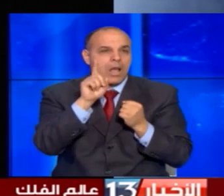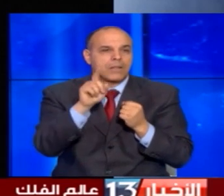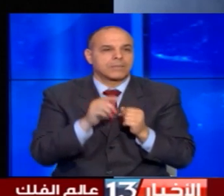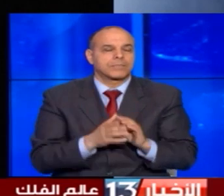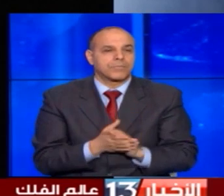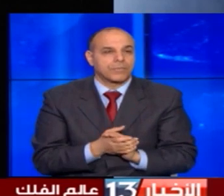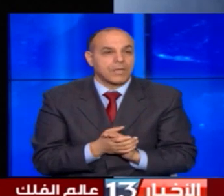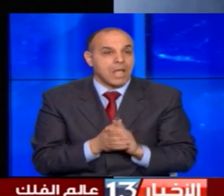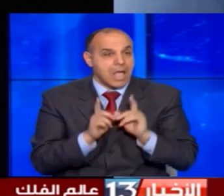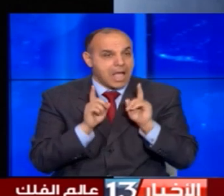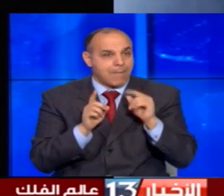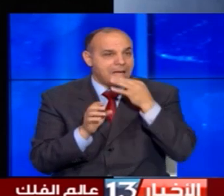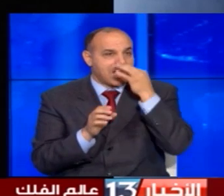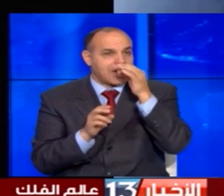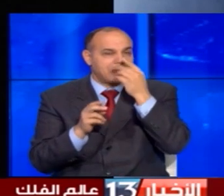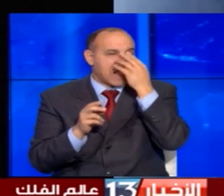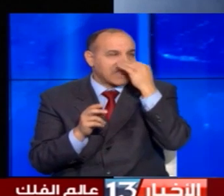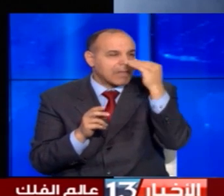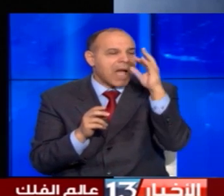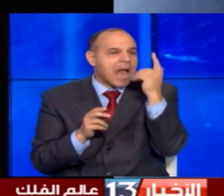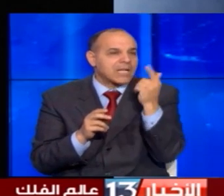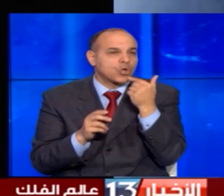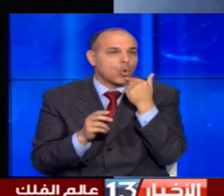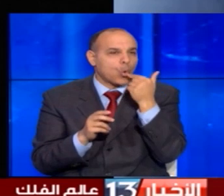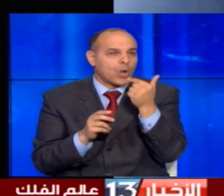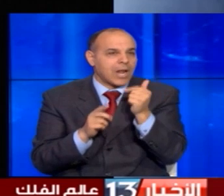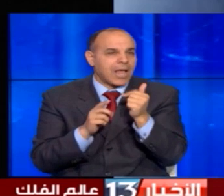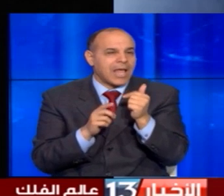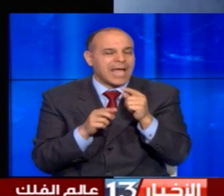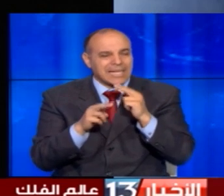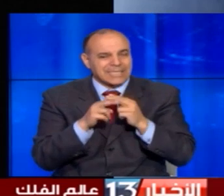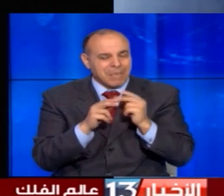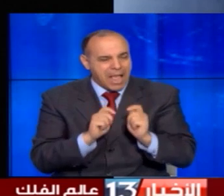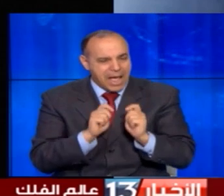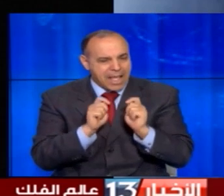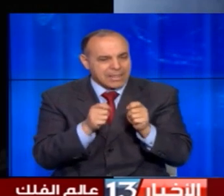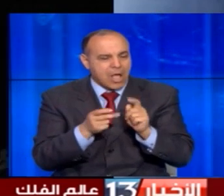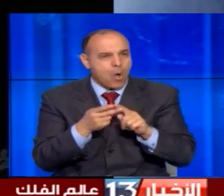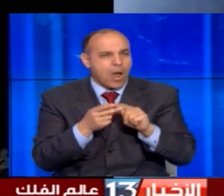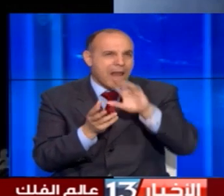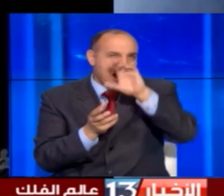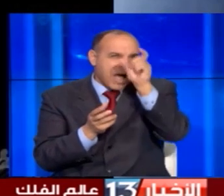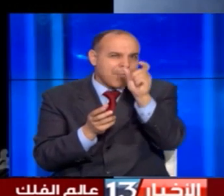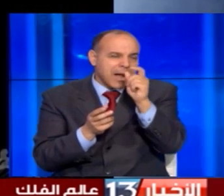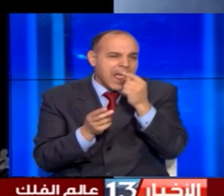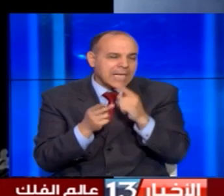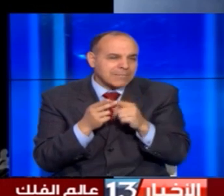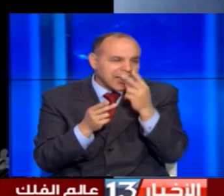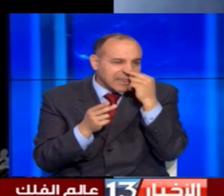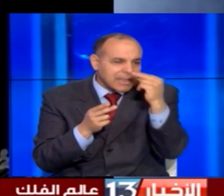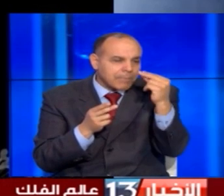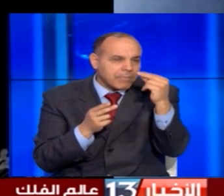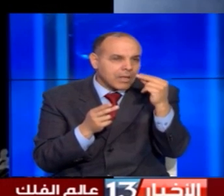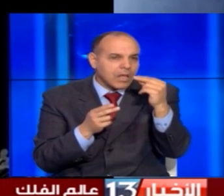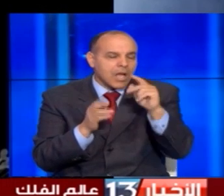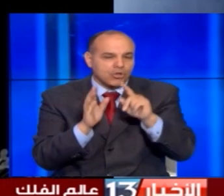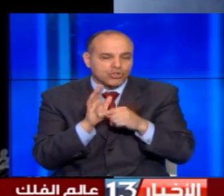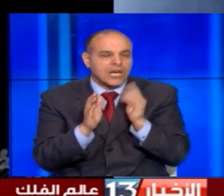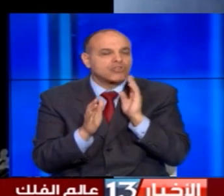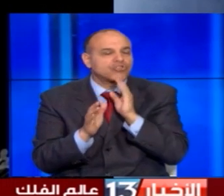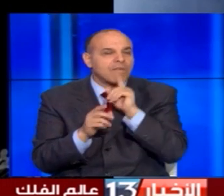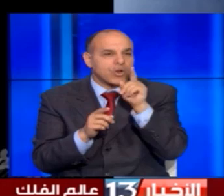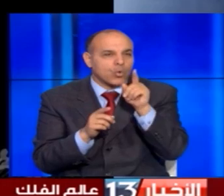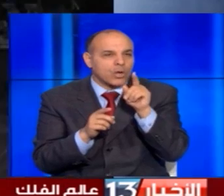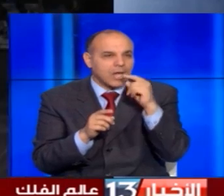واكتماله. أما كلمة الذئب فتعود إلى تلك التسمية التي تطلق على القمر عندما يكون بدراً في شهر جانفي